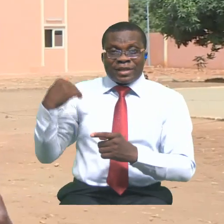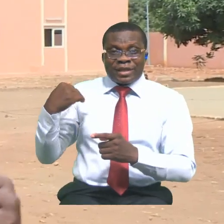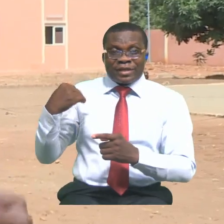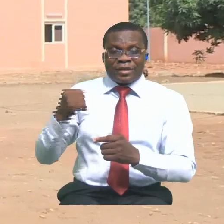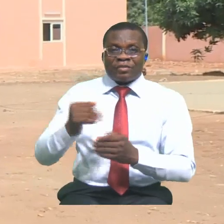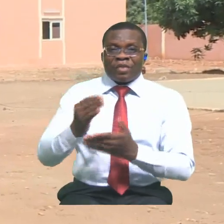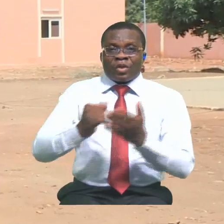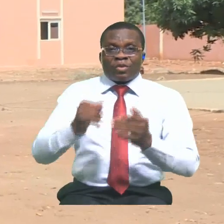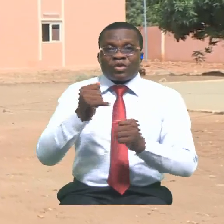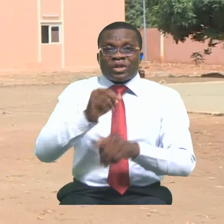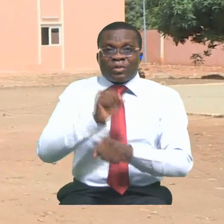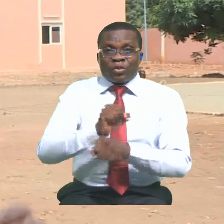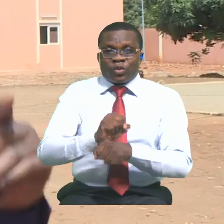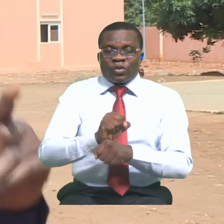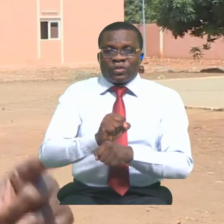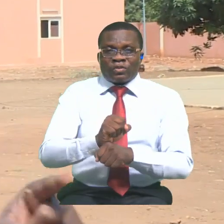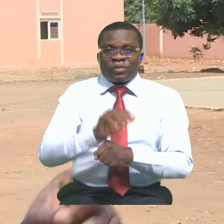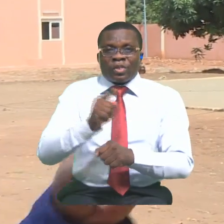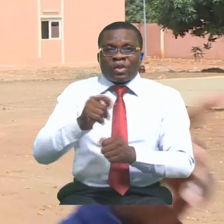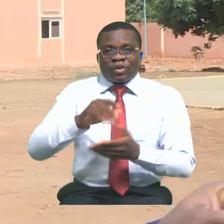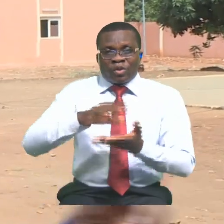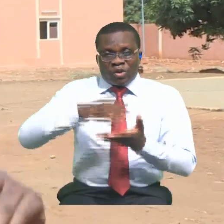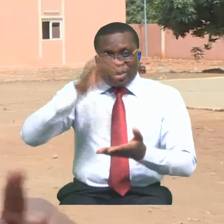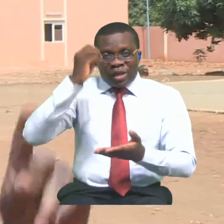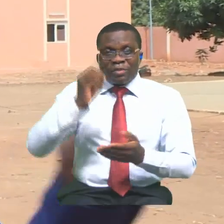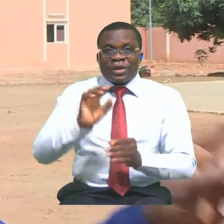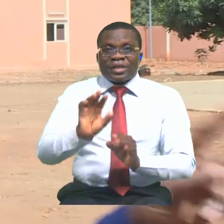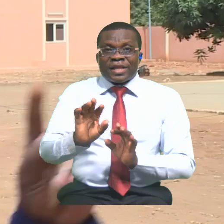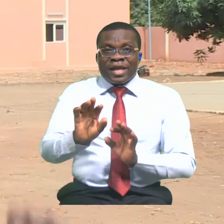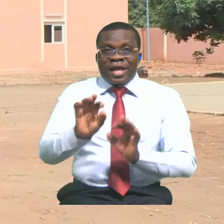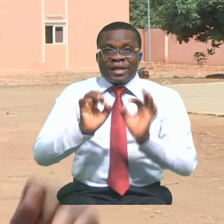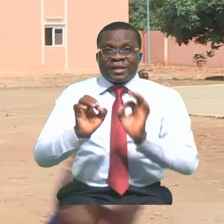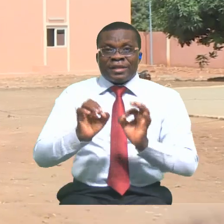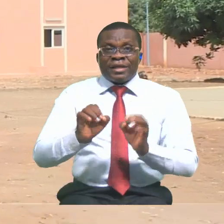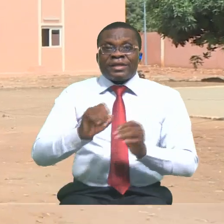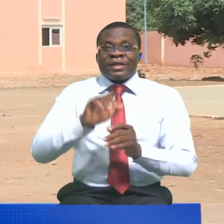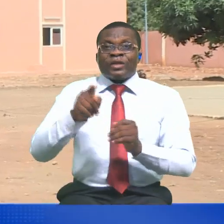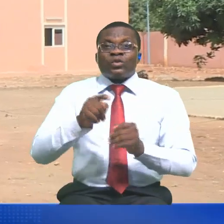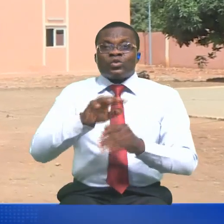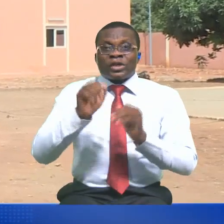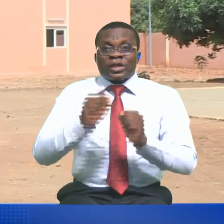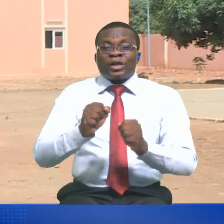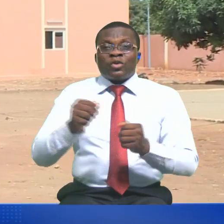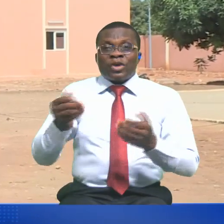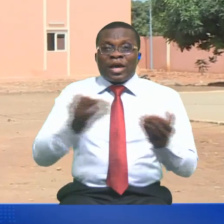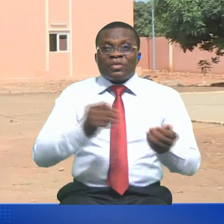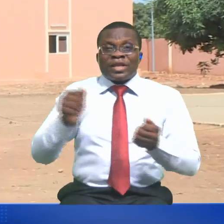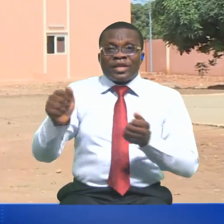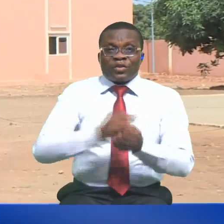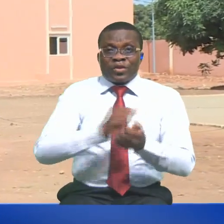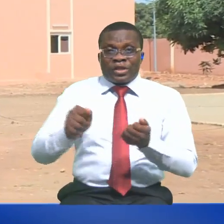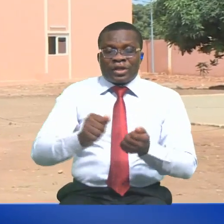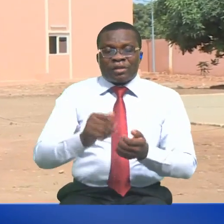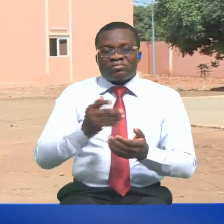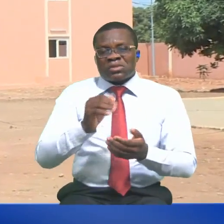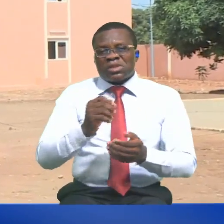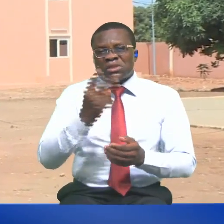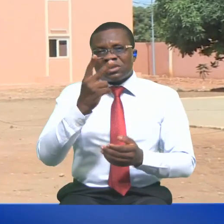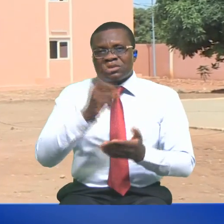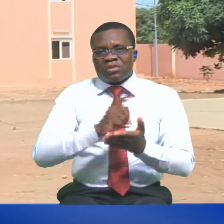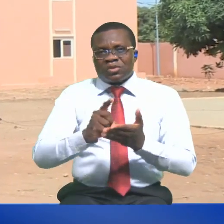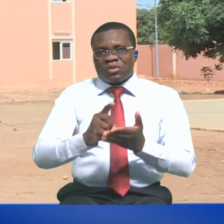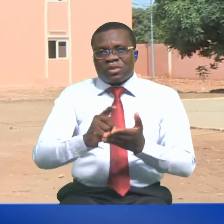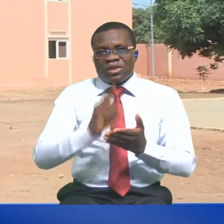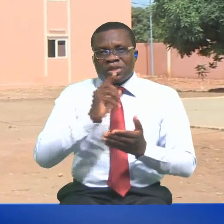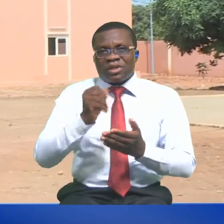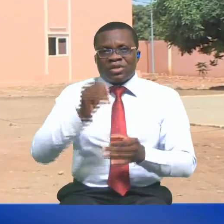a pour rôle de leur apprendre à détecter ces engins explosifs improvisés. Donc d'ici 2 semaines, ils seront